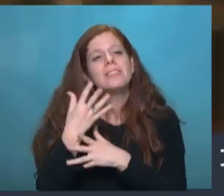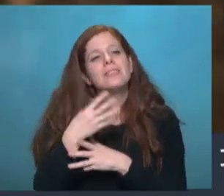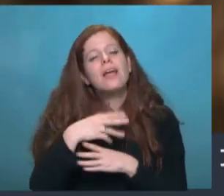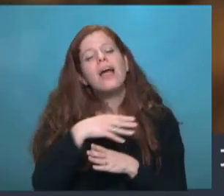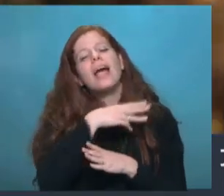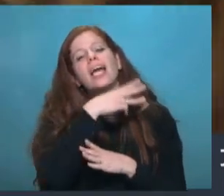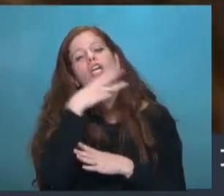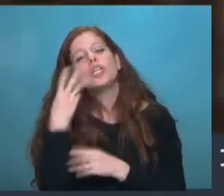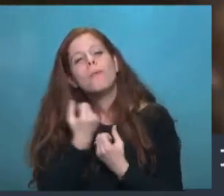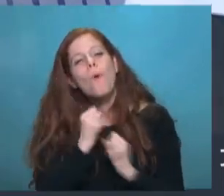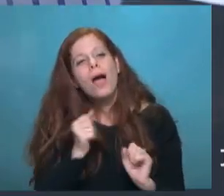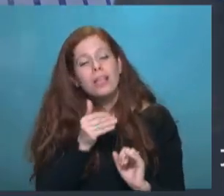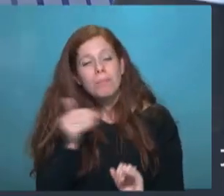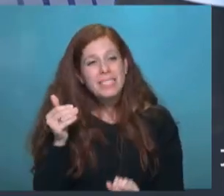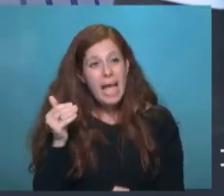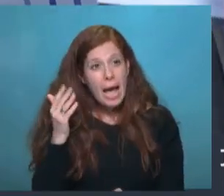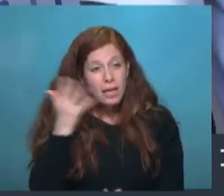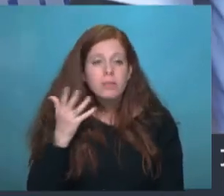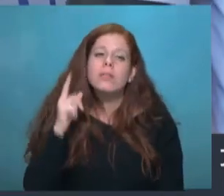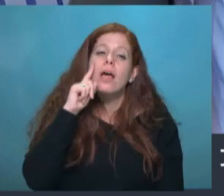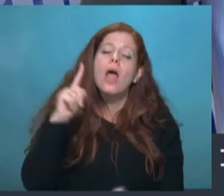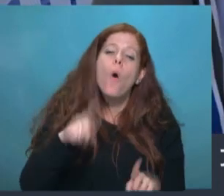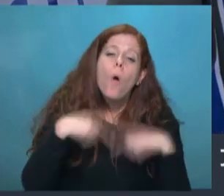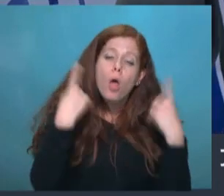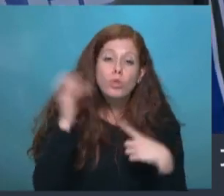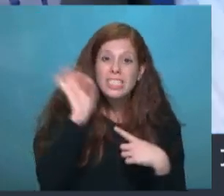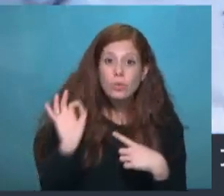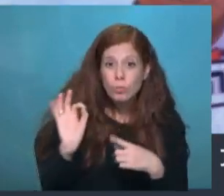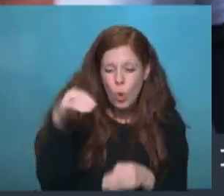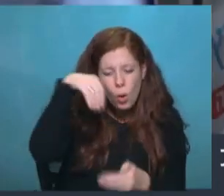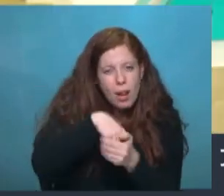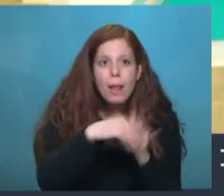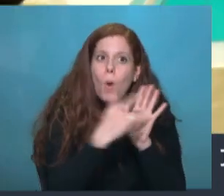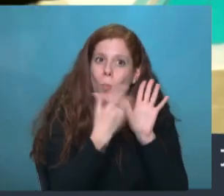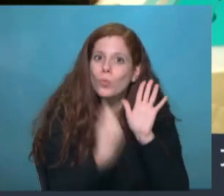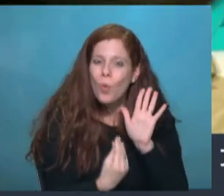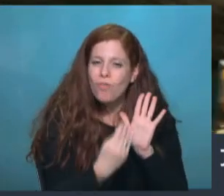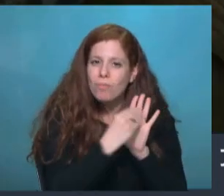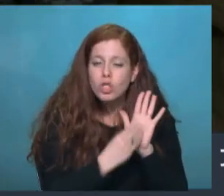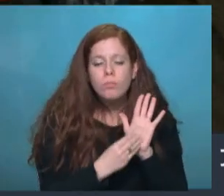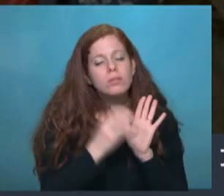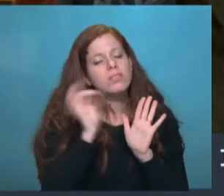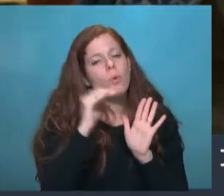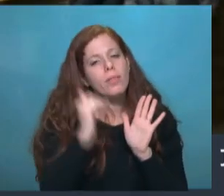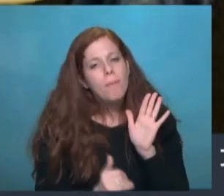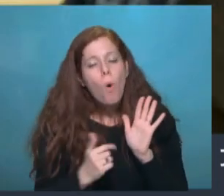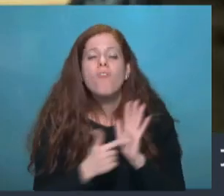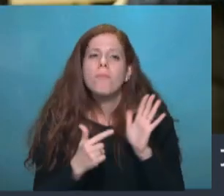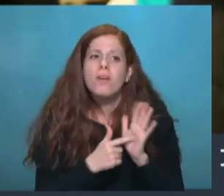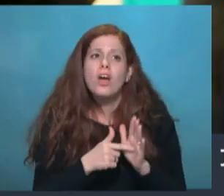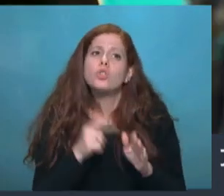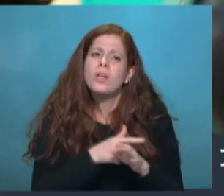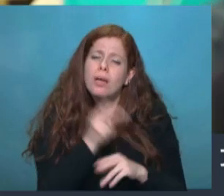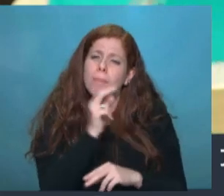המזרחית, ידע במהלך כל היום שסיכויו להיכנס למקום ריאלי ברשימה נמוכים, מכיוון שעסק בנושאים